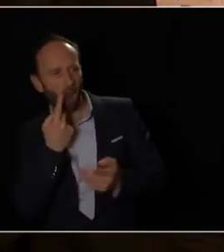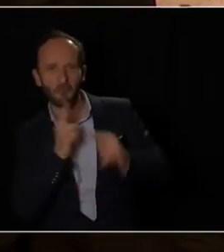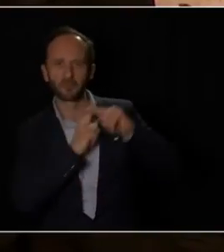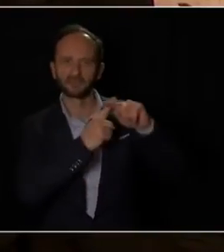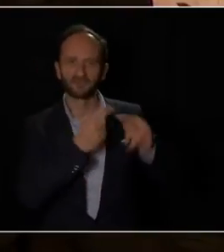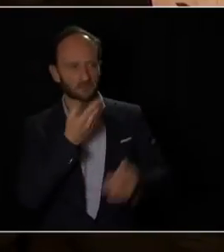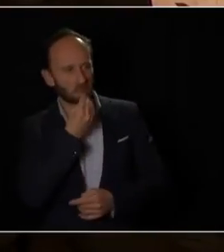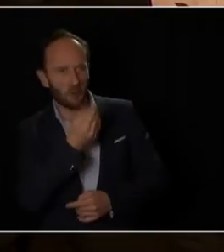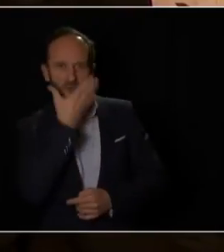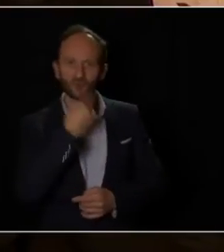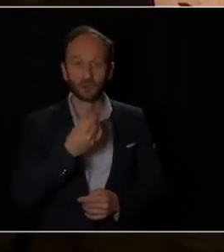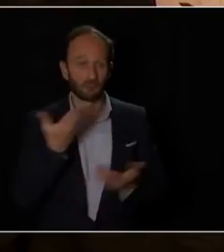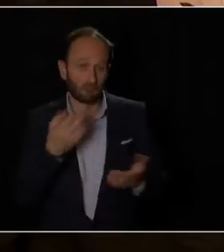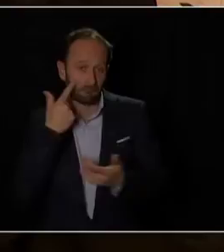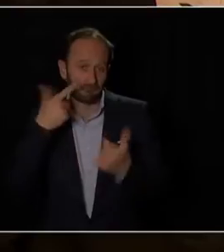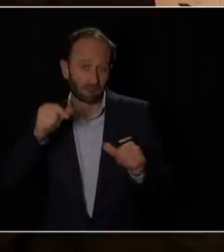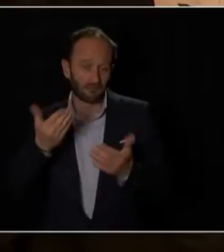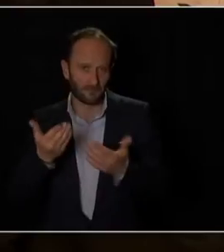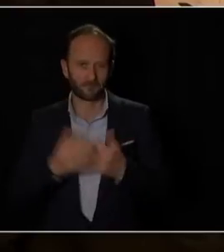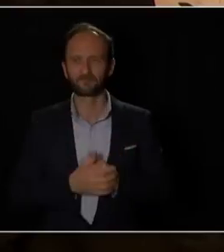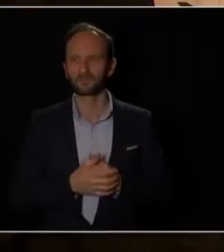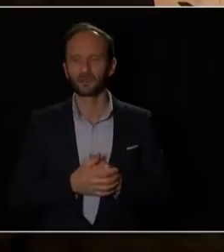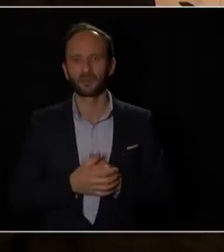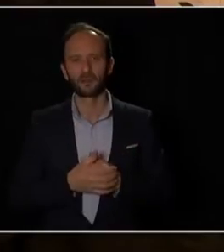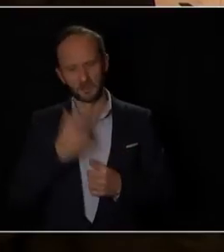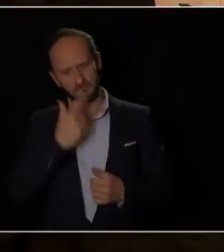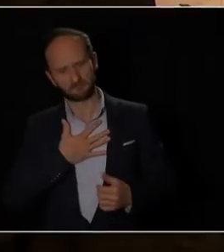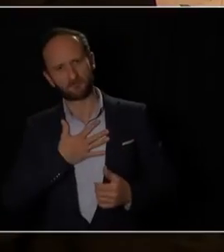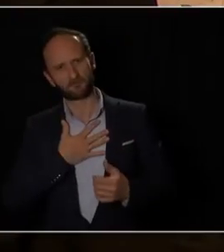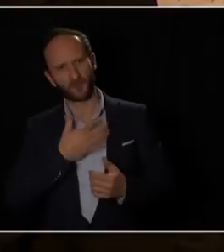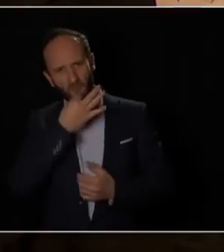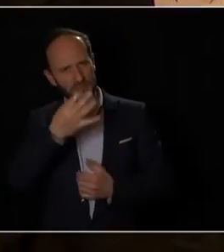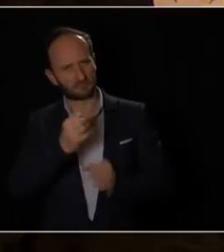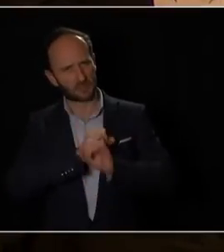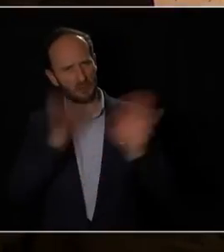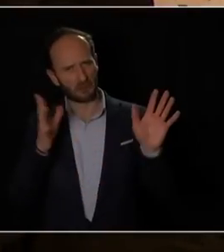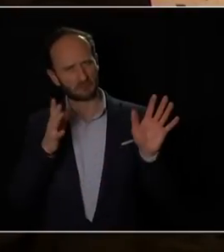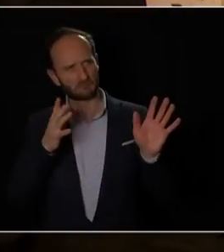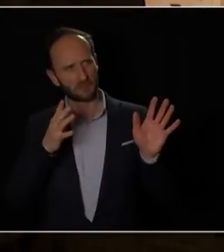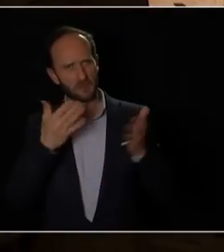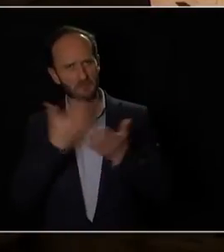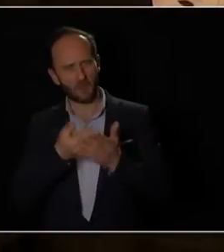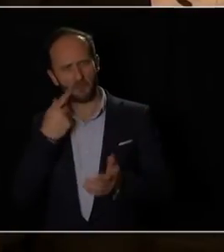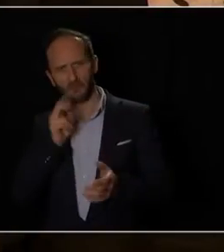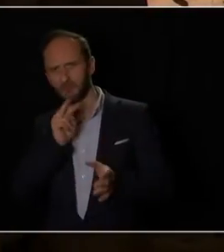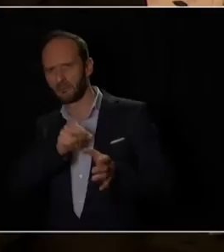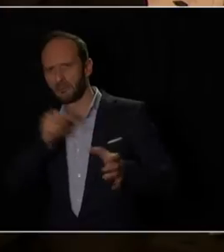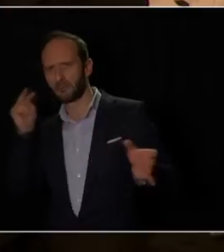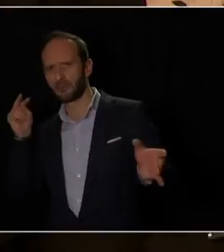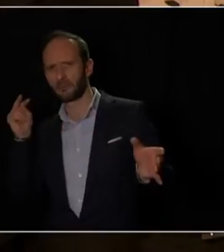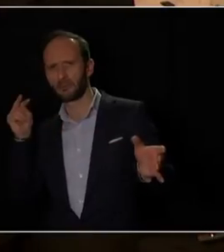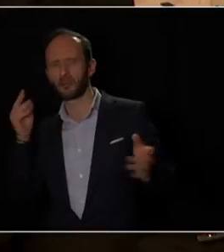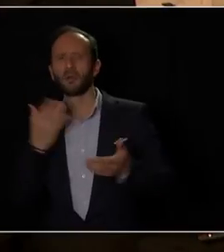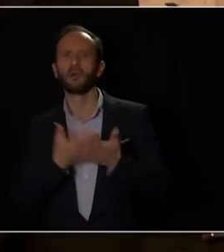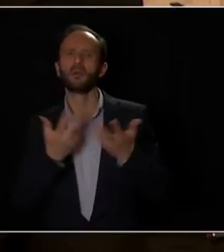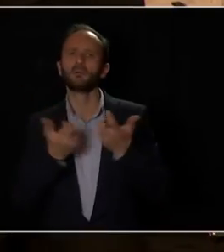vérifier. Pour ma part, je voudrais le dire clairement devant vous, avec le recul, autant le choix